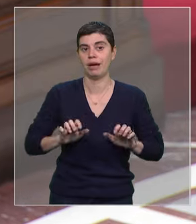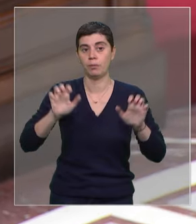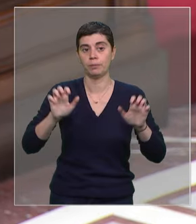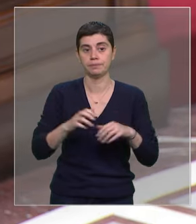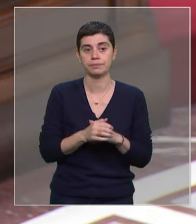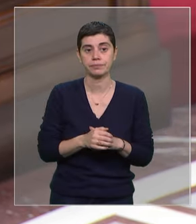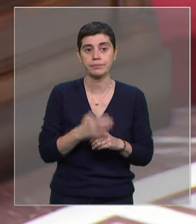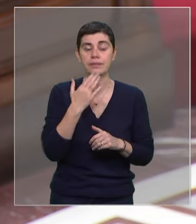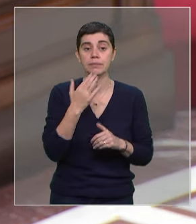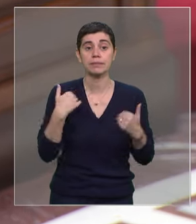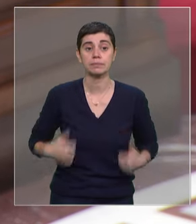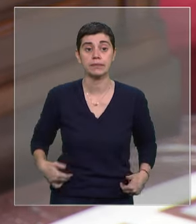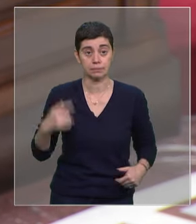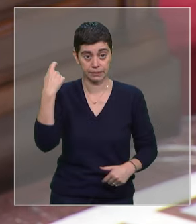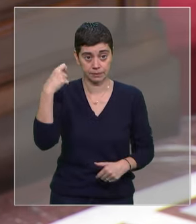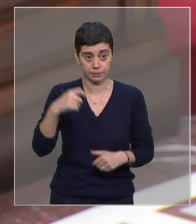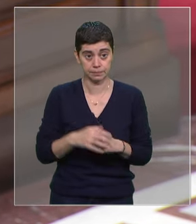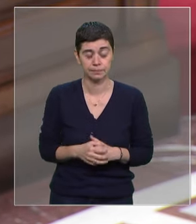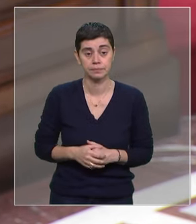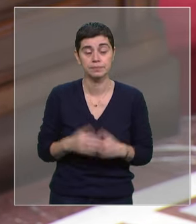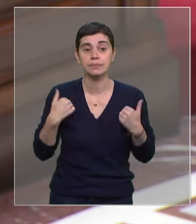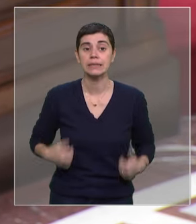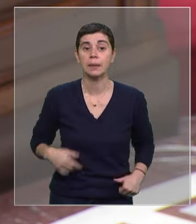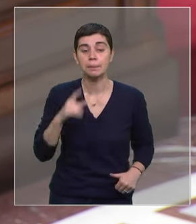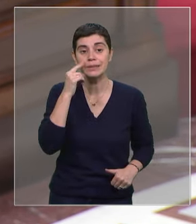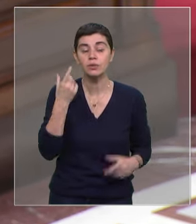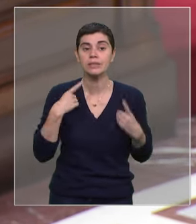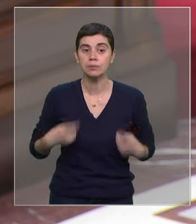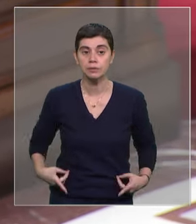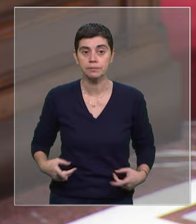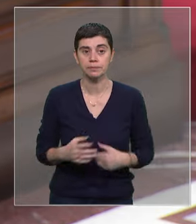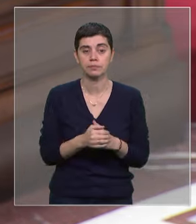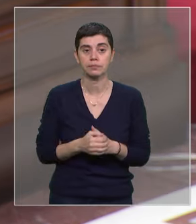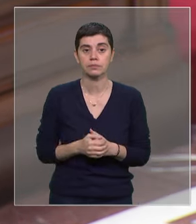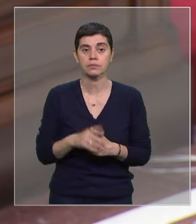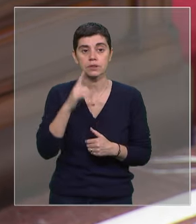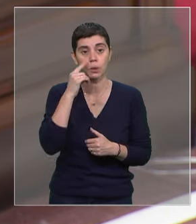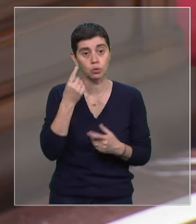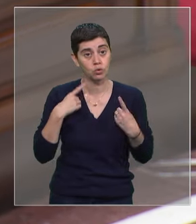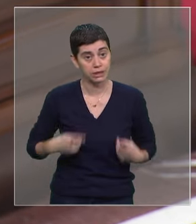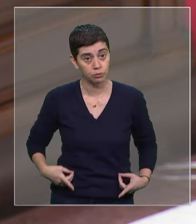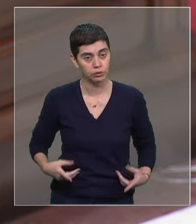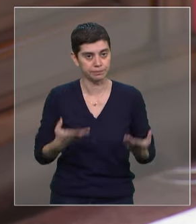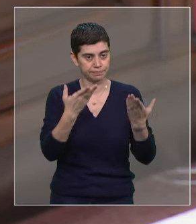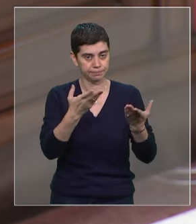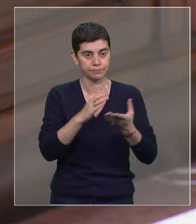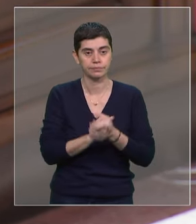Merci Madame la Présidente. Mesdames et Messieurs les députés, Monsieur le député